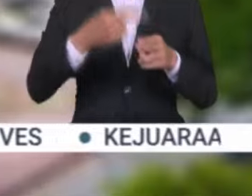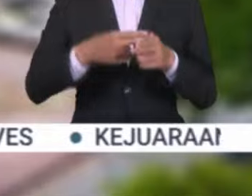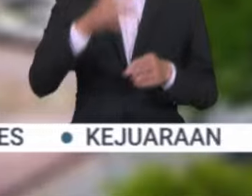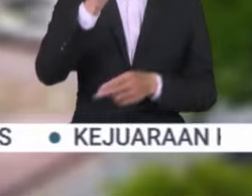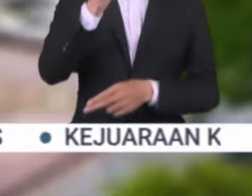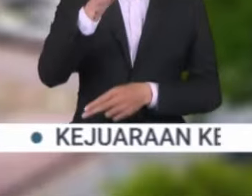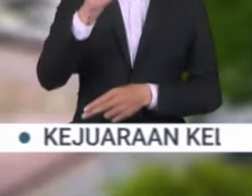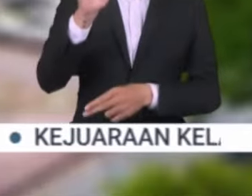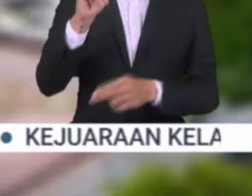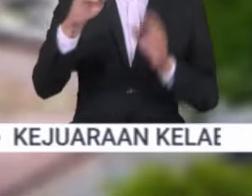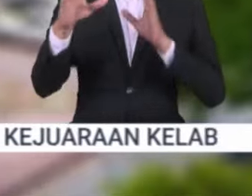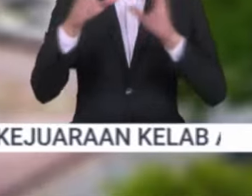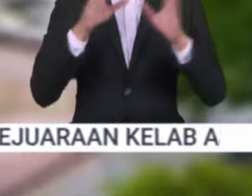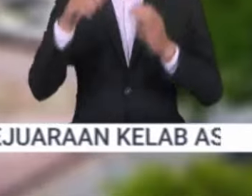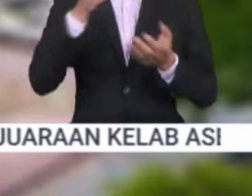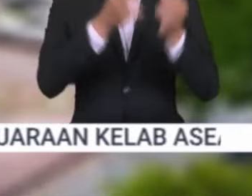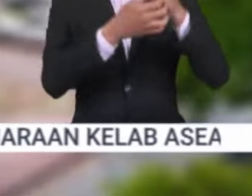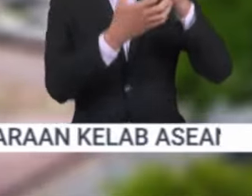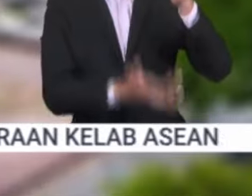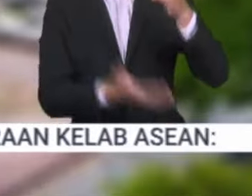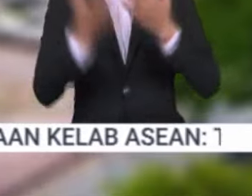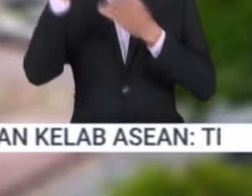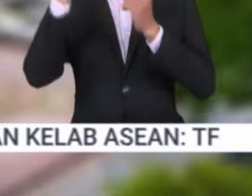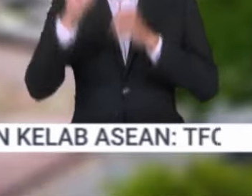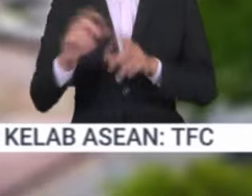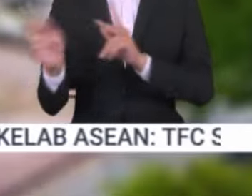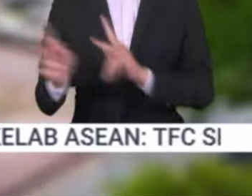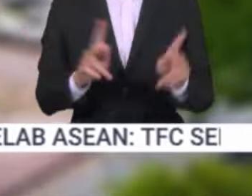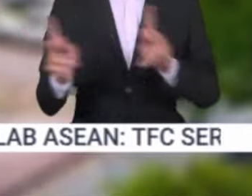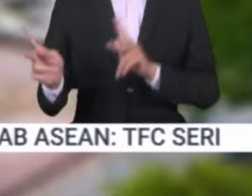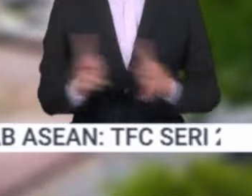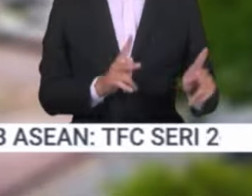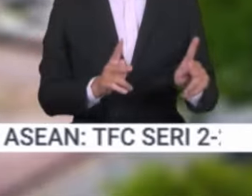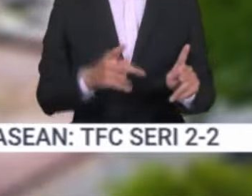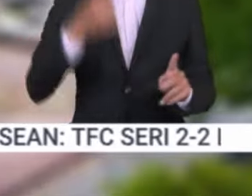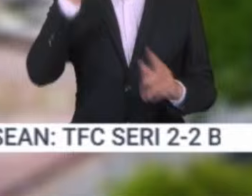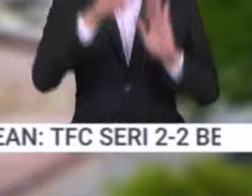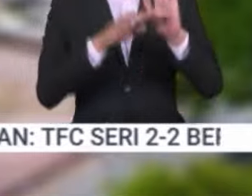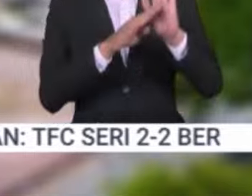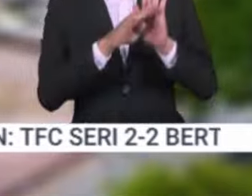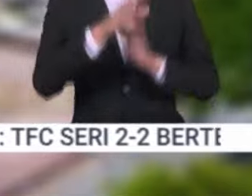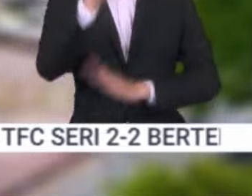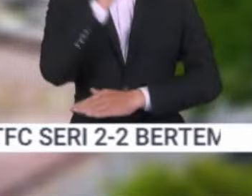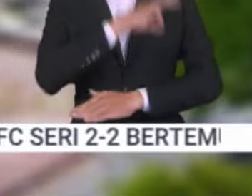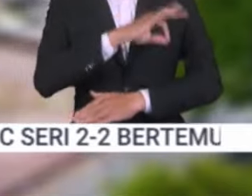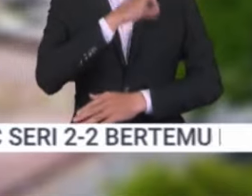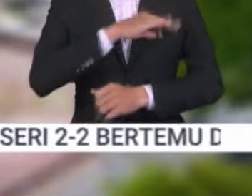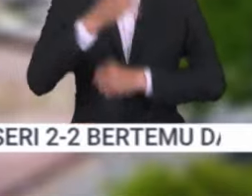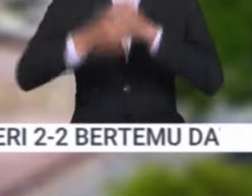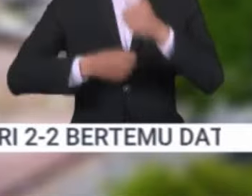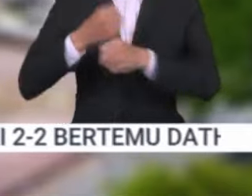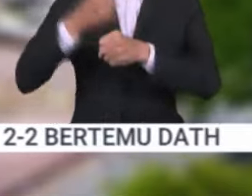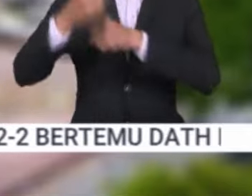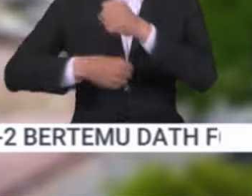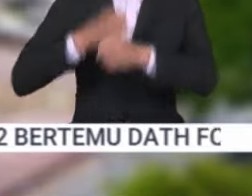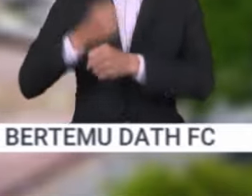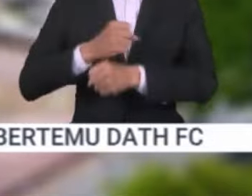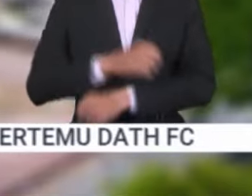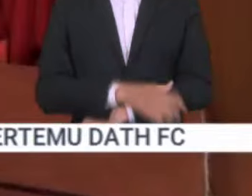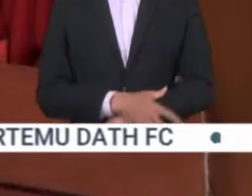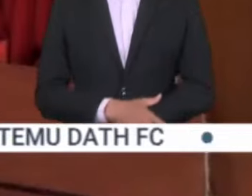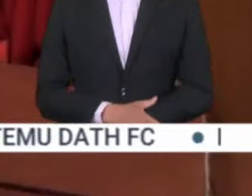Osman berkata, peruntukan ini diharap dapat merangka strategi perniagaan untuk melonjakkan pendapatan tahunan mereka.